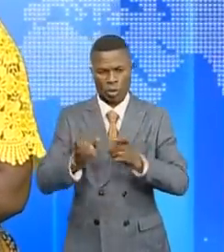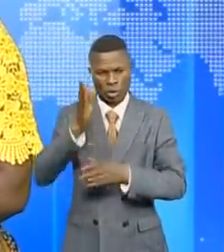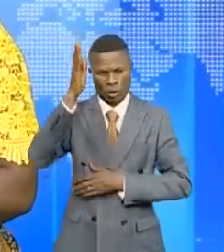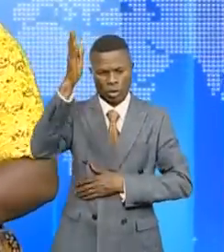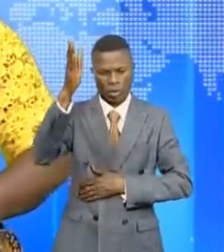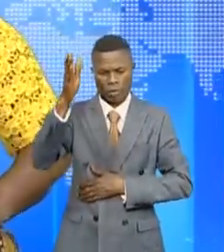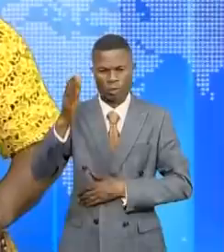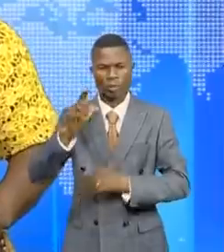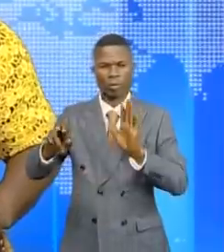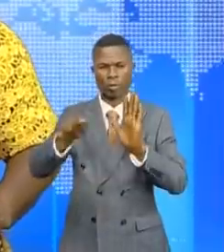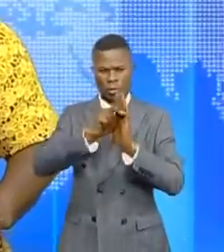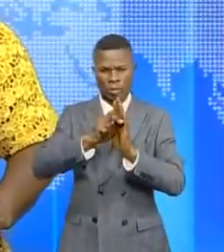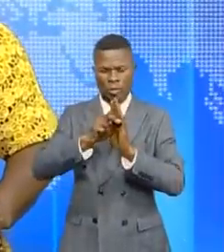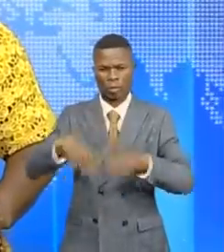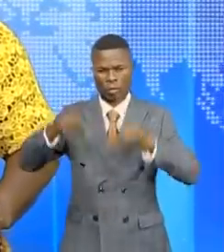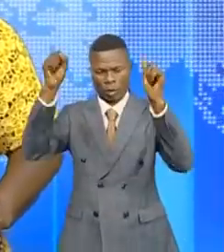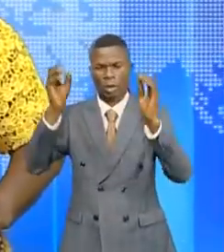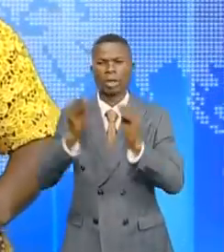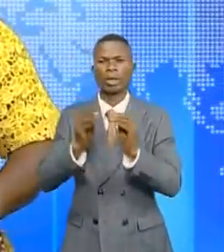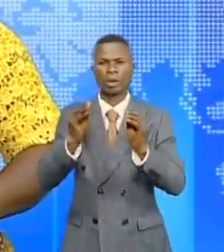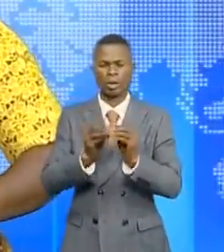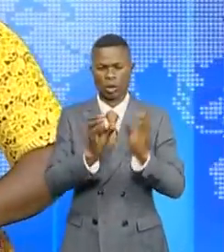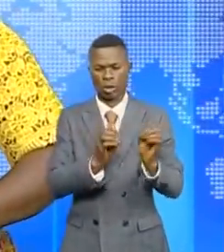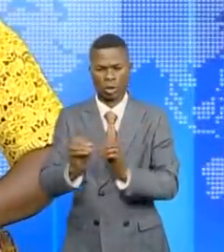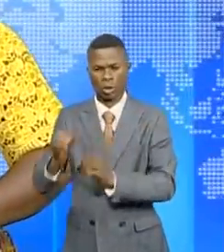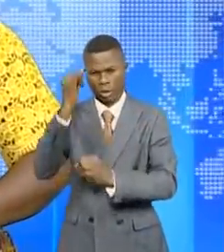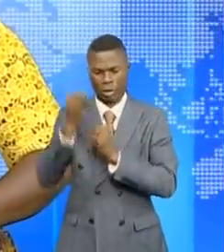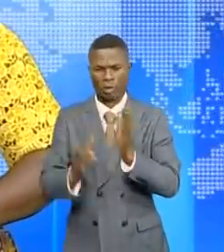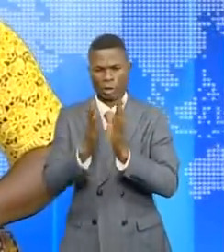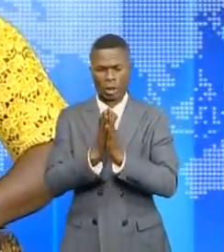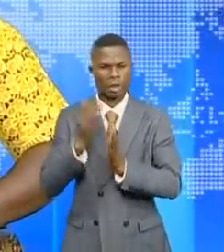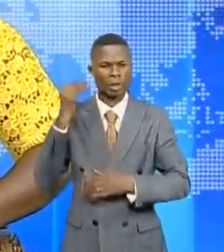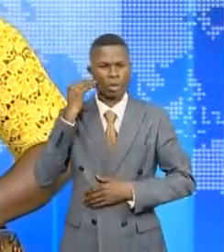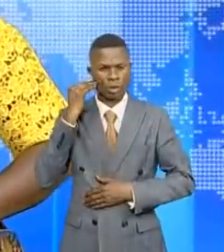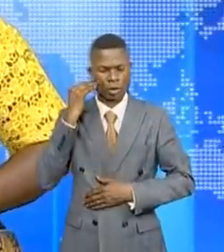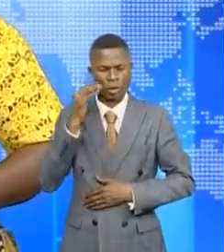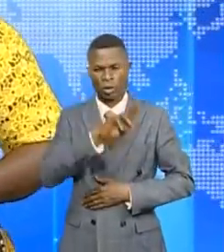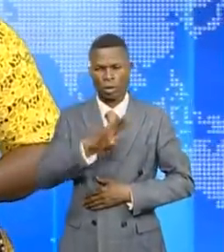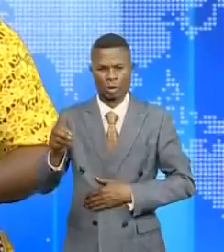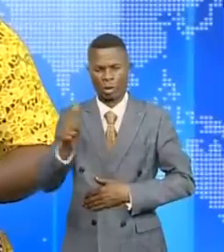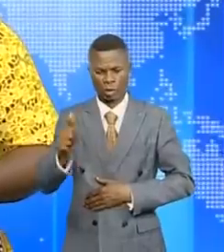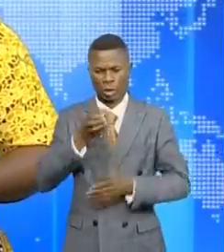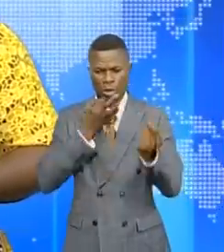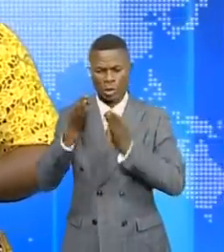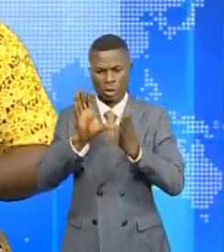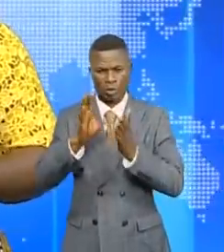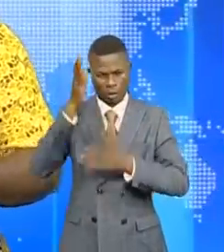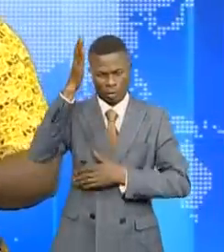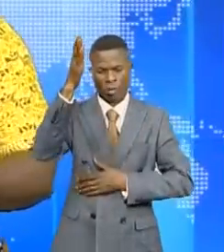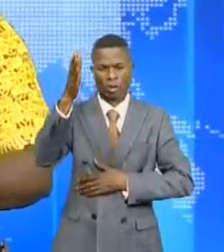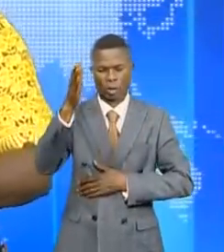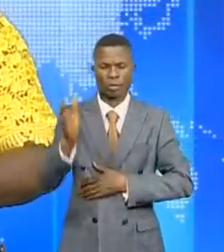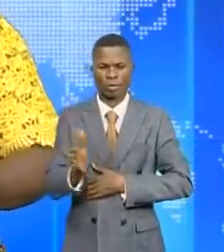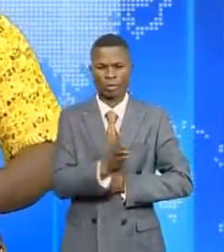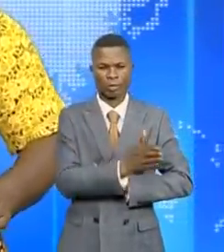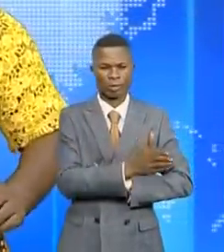de la riposte sera adoptée à la réunion qui se clôture le 10 juin. Nous y reviendrons avec les images dans nos